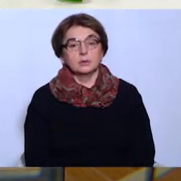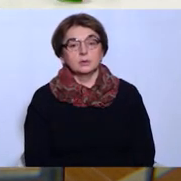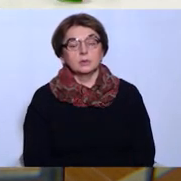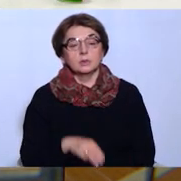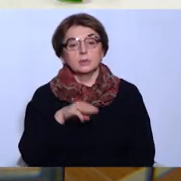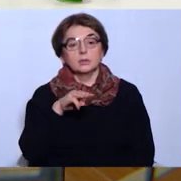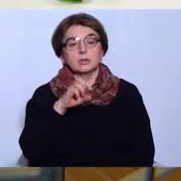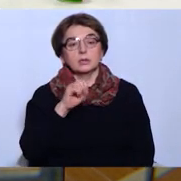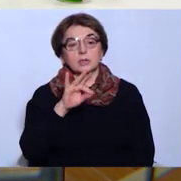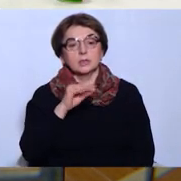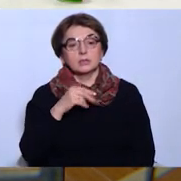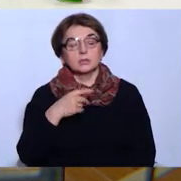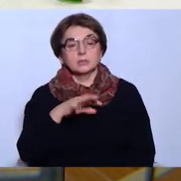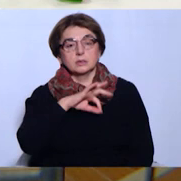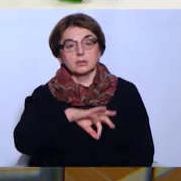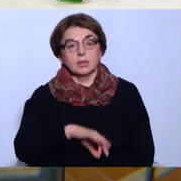ტეტრაედრის საშუალებით,